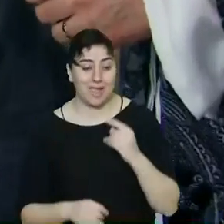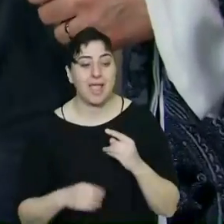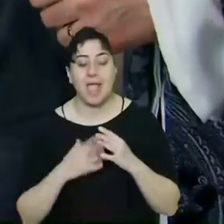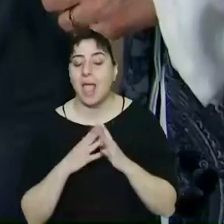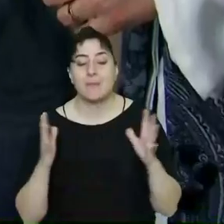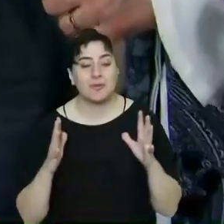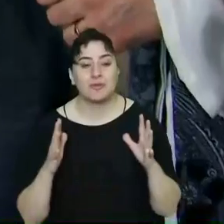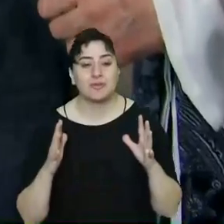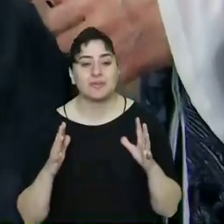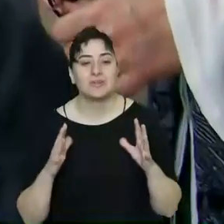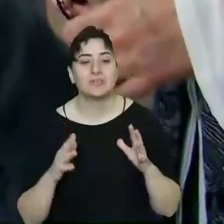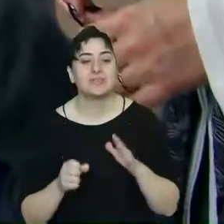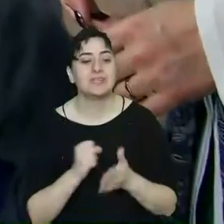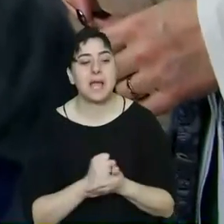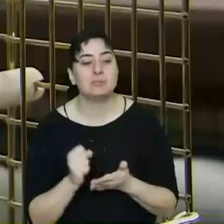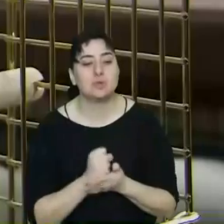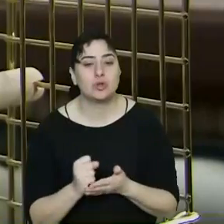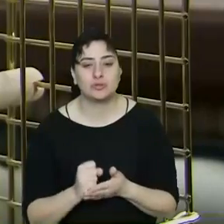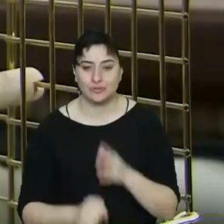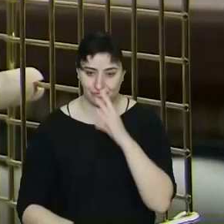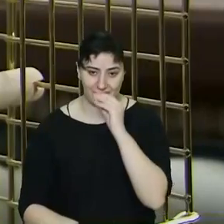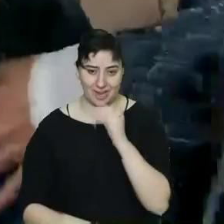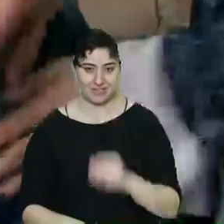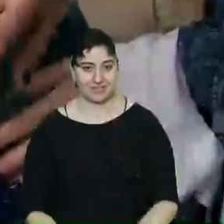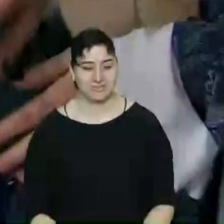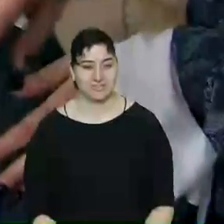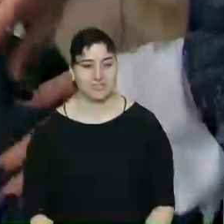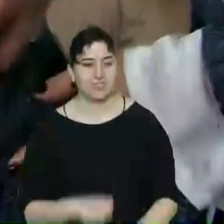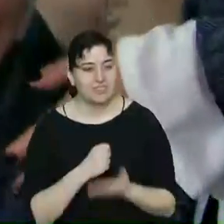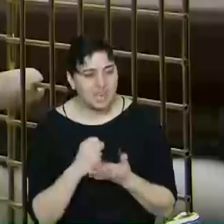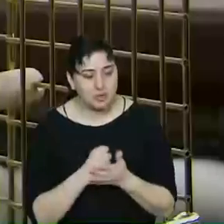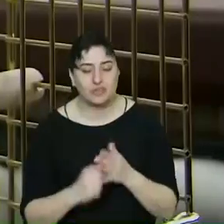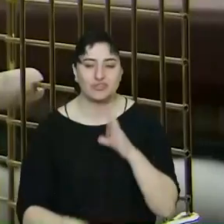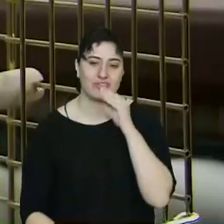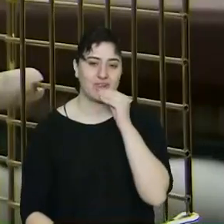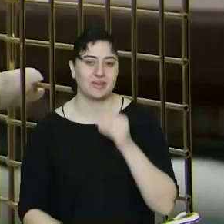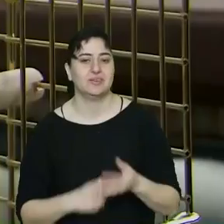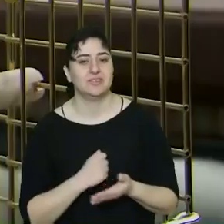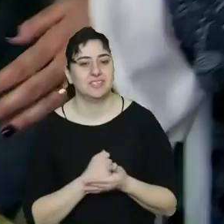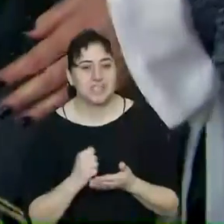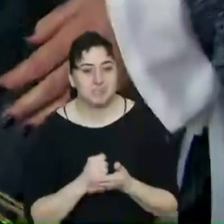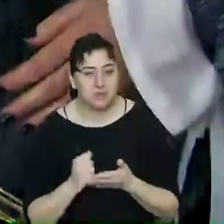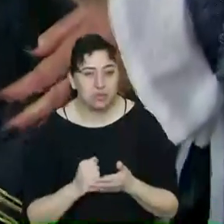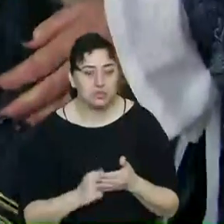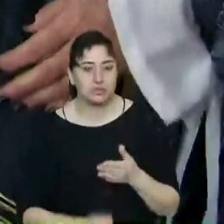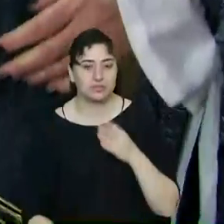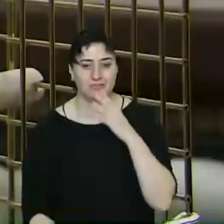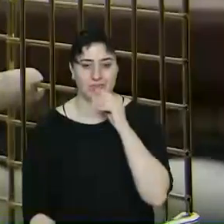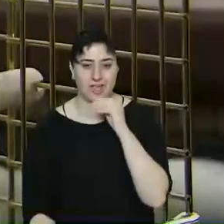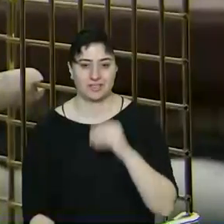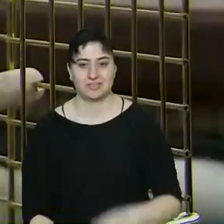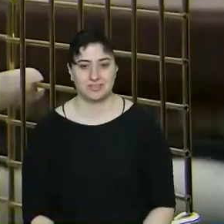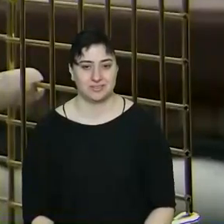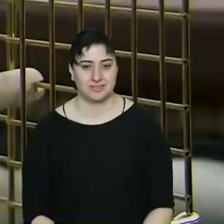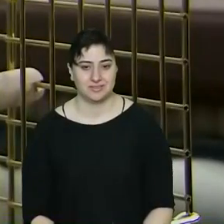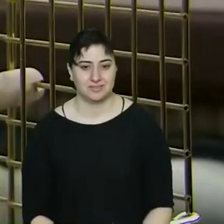en büyük Trabzon. Fener. Trabzon. Fener. La Trabzon diyelim.